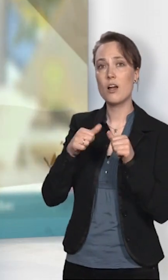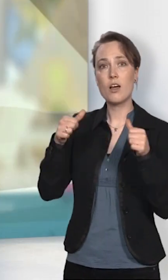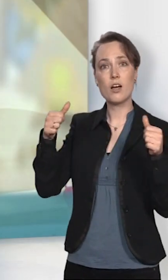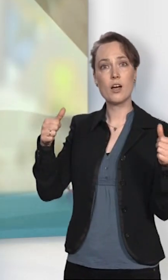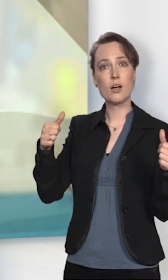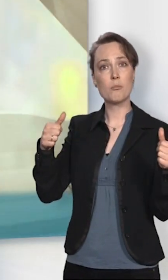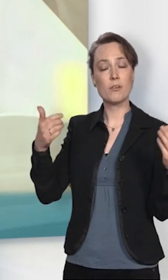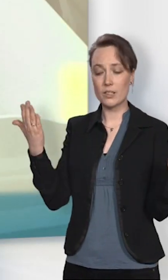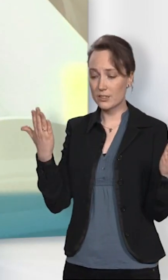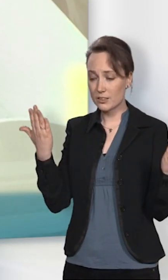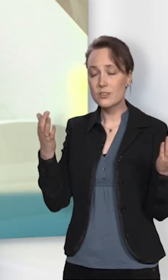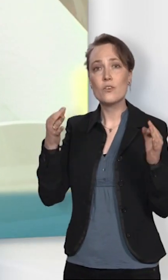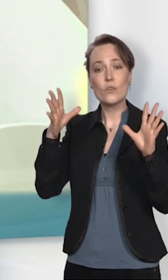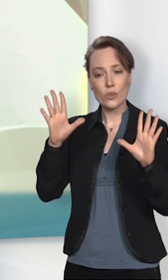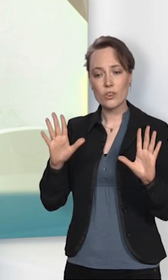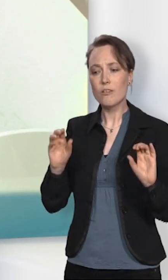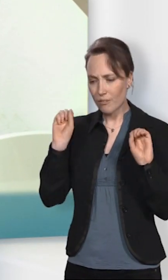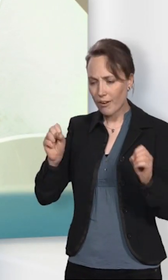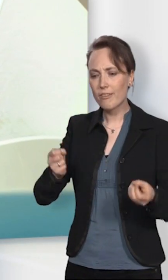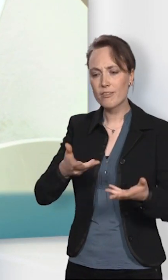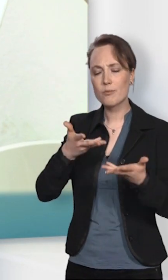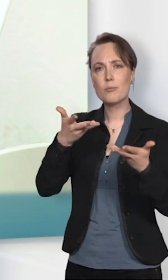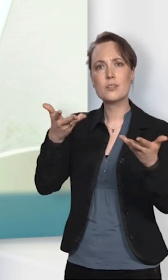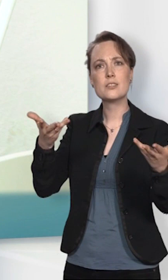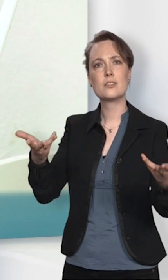erlebe, das Wunder kann